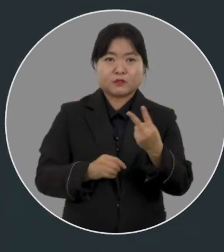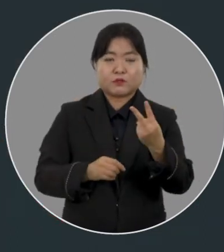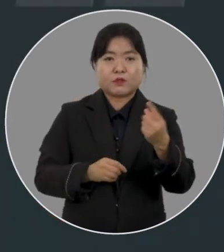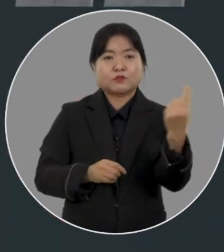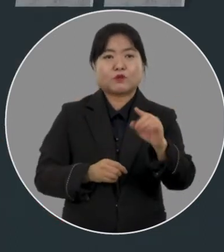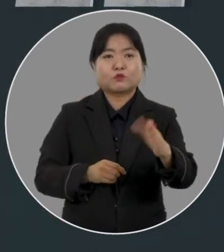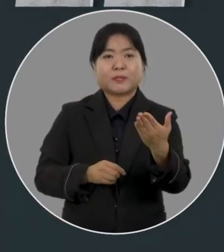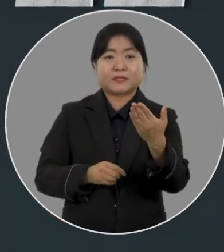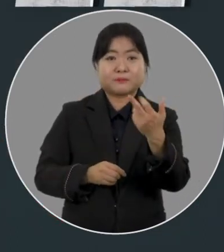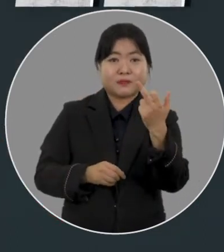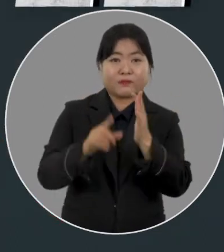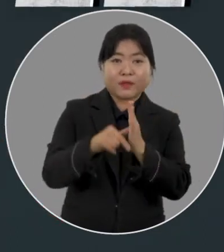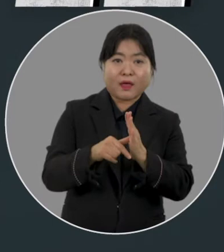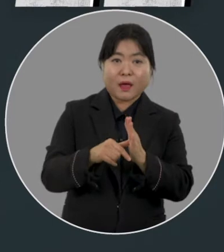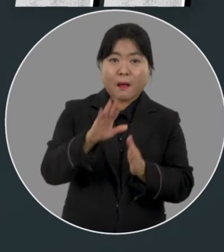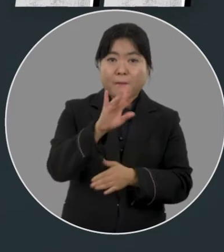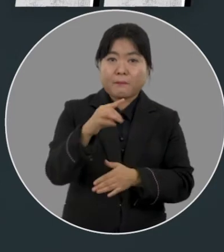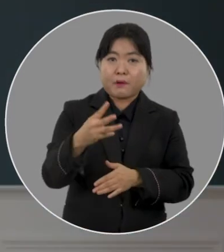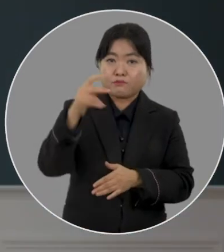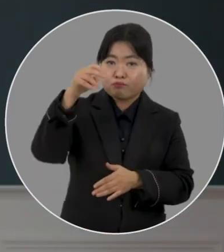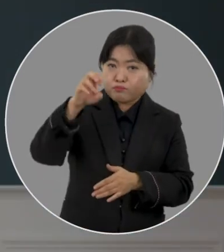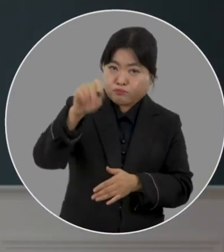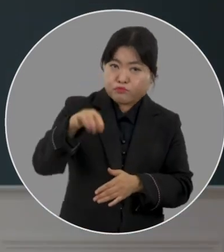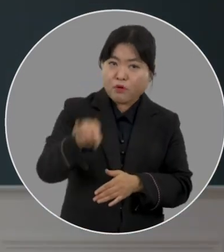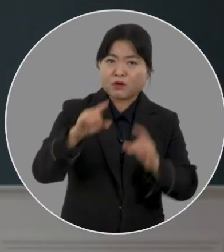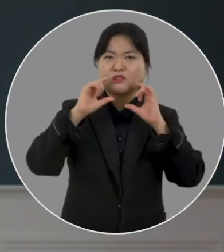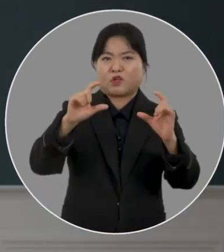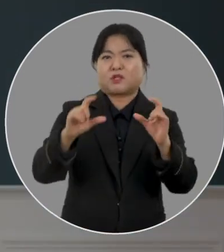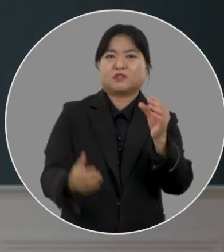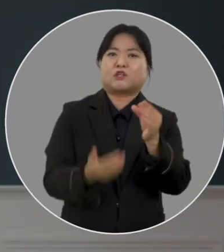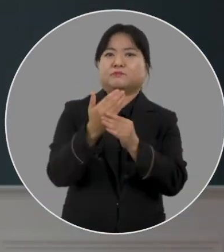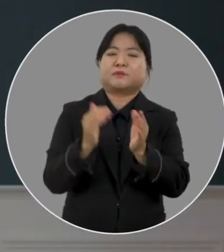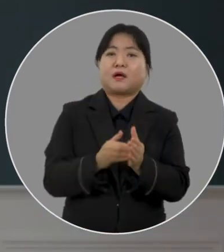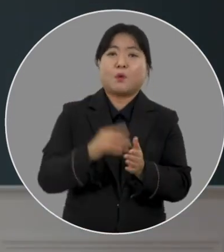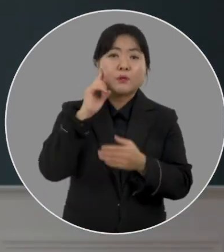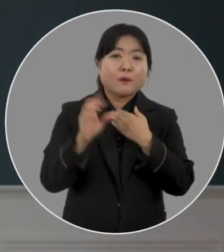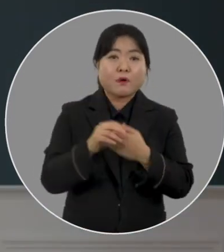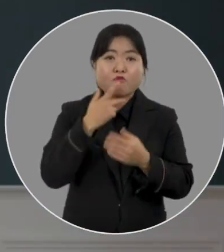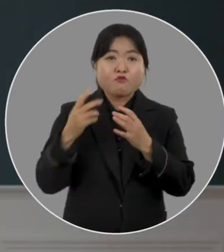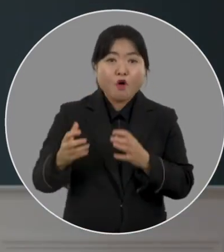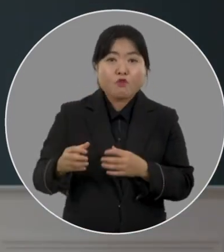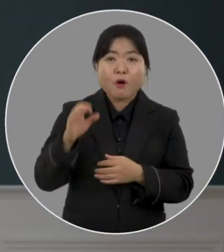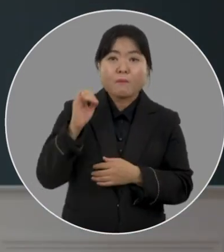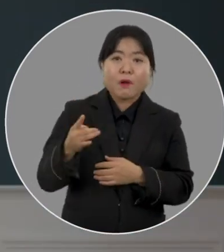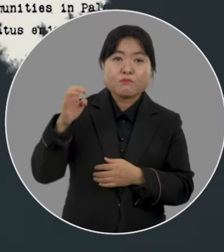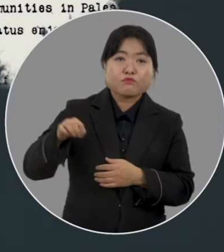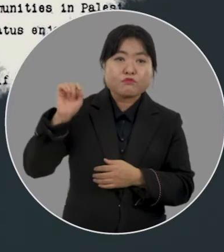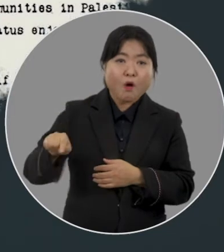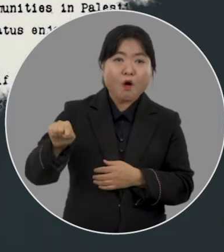1917년에 바로 발포 선언을 이어집니다. 왜냐하면 발포 선언이라는 것은 영국 외무장관